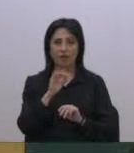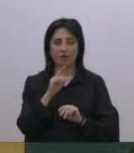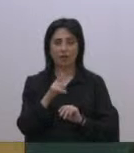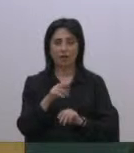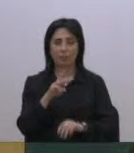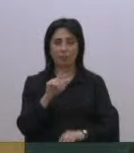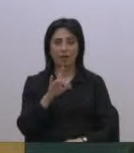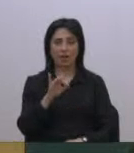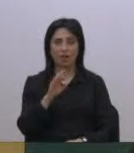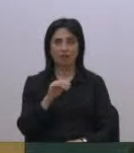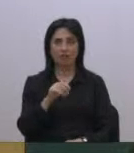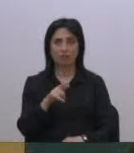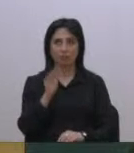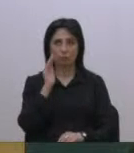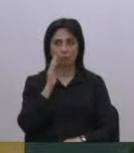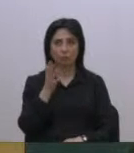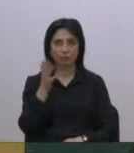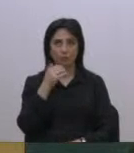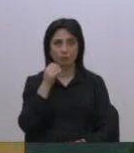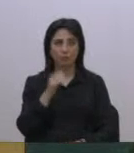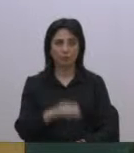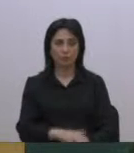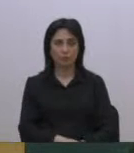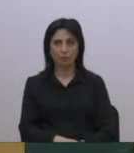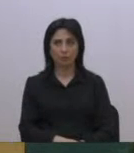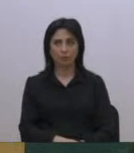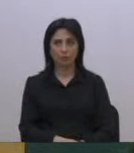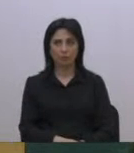მეგრელიშვილს მოუსმინოთ. დიდი მადლობა.